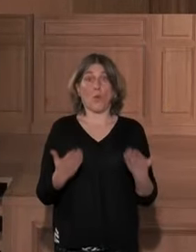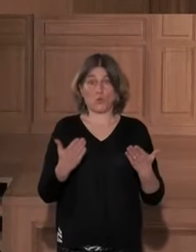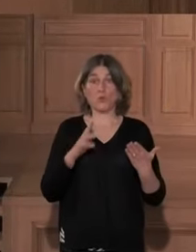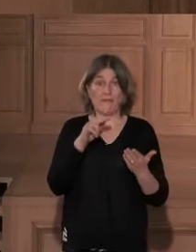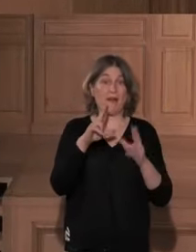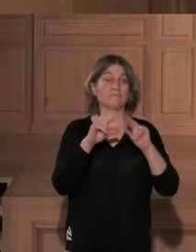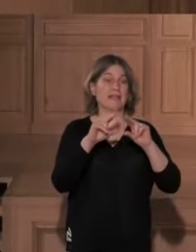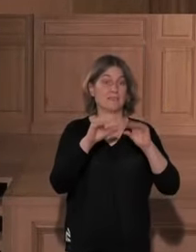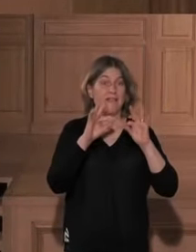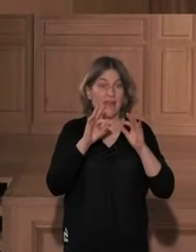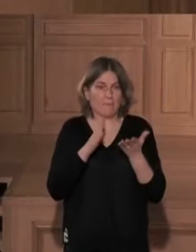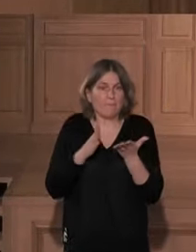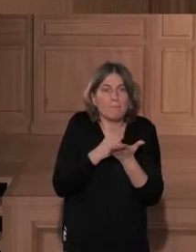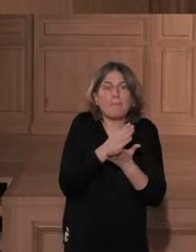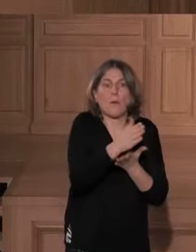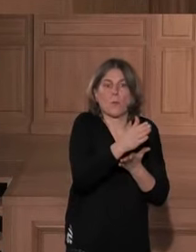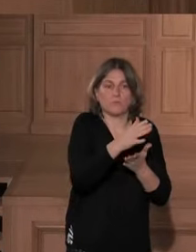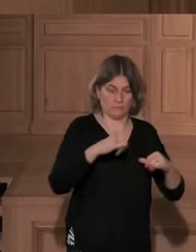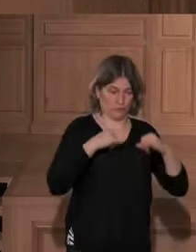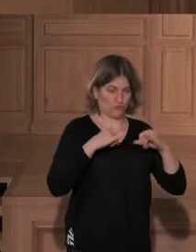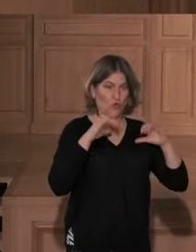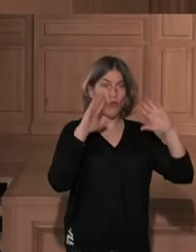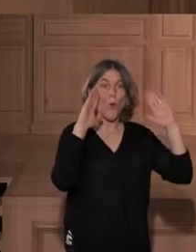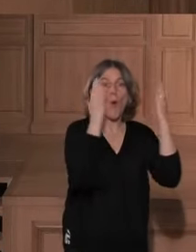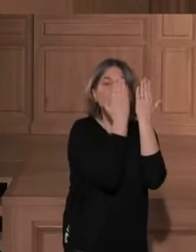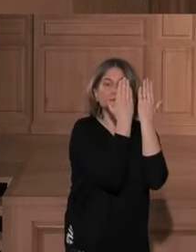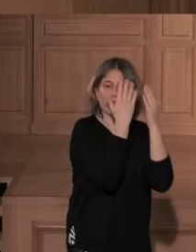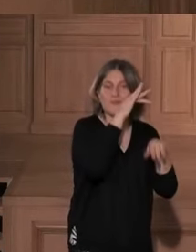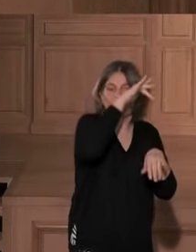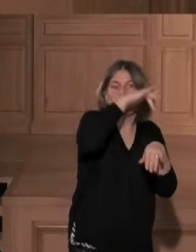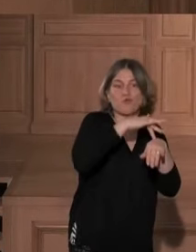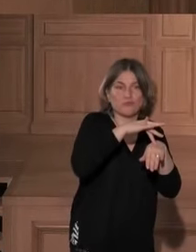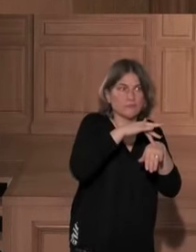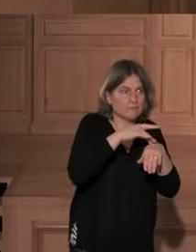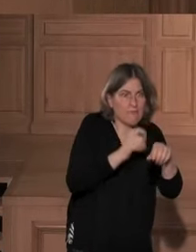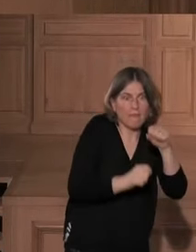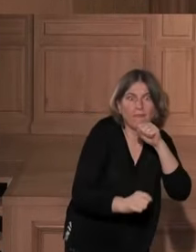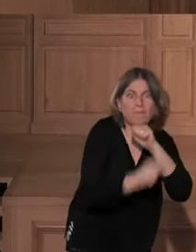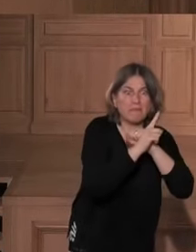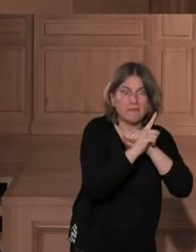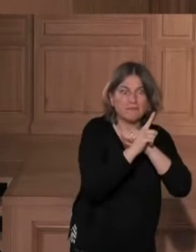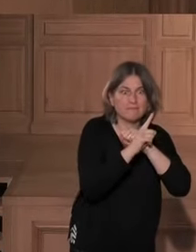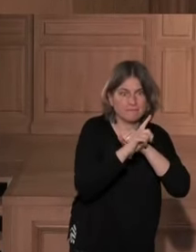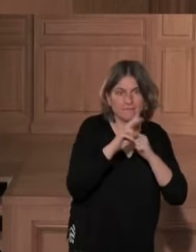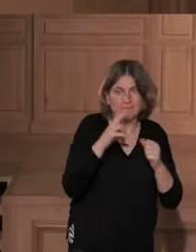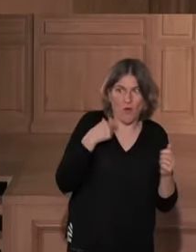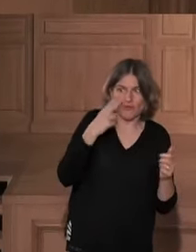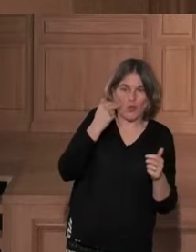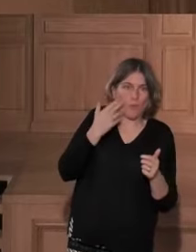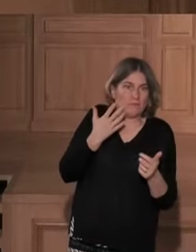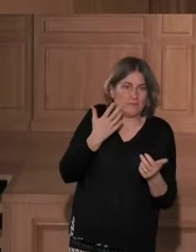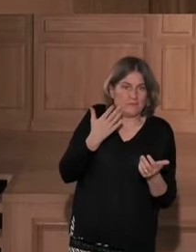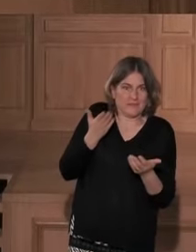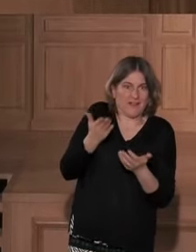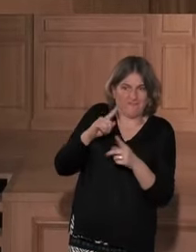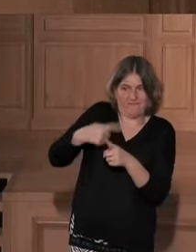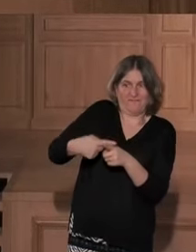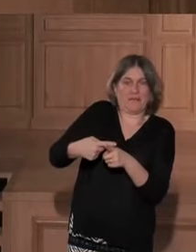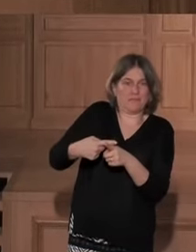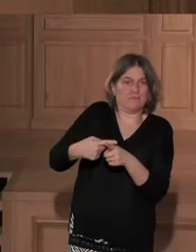jeunes autistes qui font des parcours pour lesquels souvent on ne s'attendait pas. En tout cas, c'est ce que j'ai cru comprendre dans le film Hors Normes. Il y a